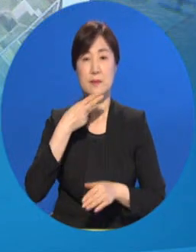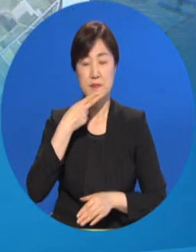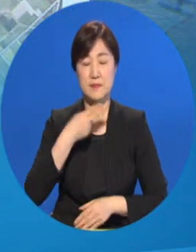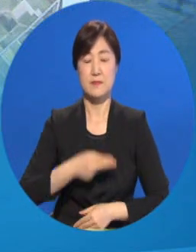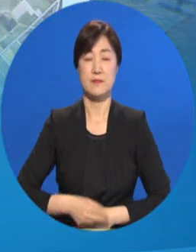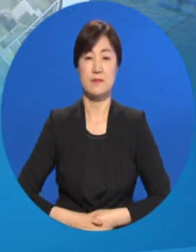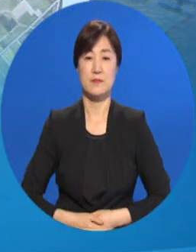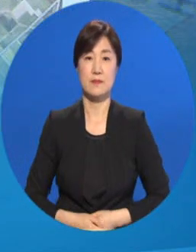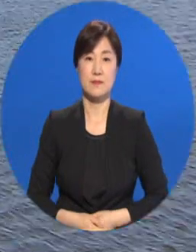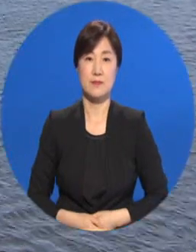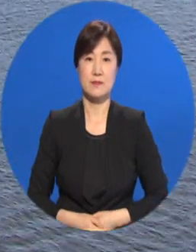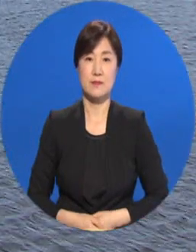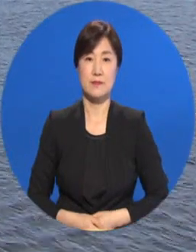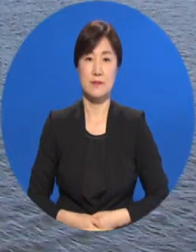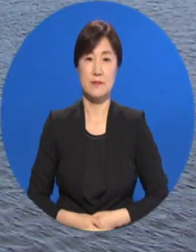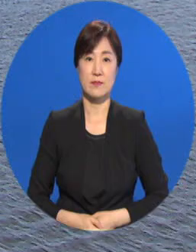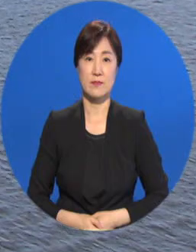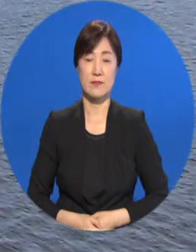기자입니다.